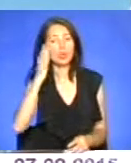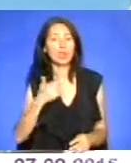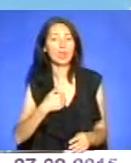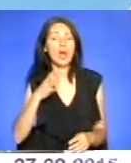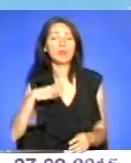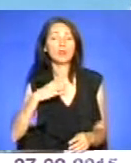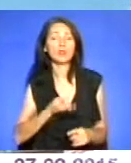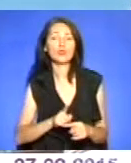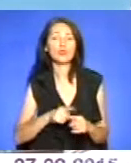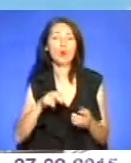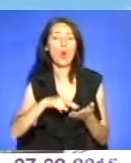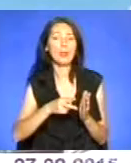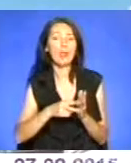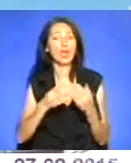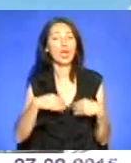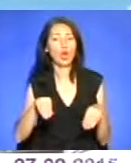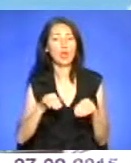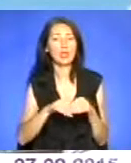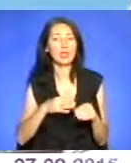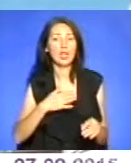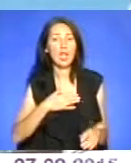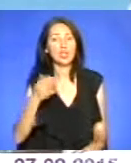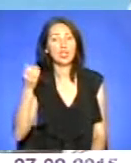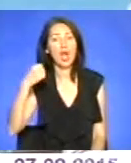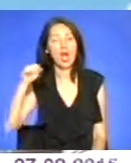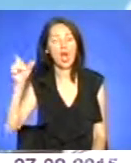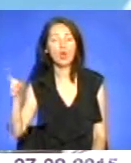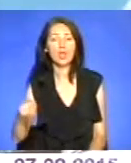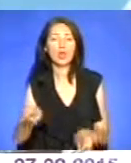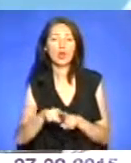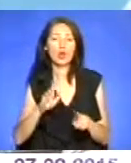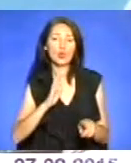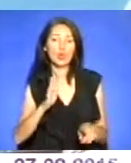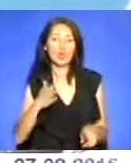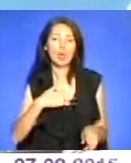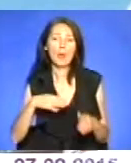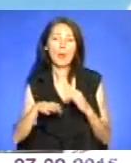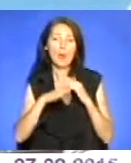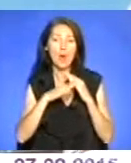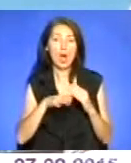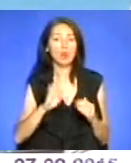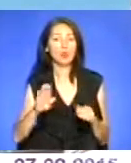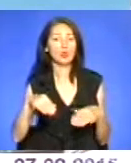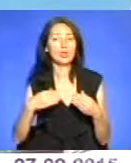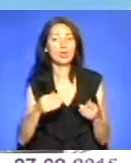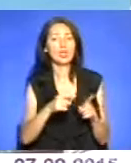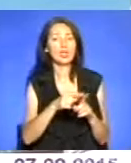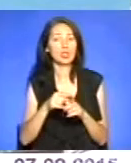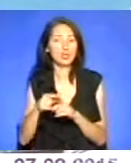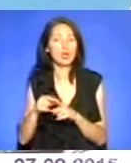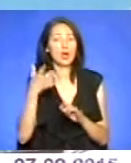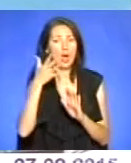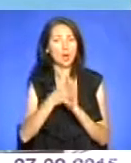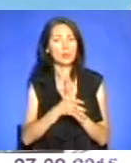плані родини наших героїв також будуть нам допомагати і будуть давати слова,